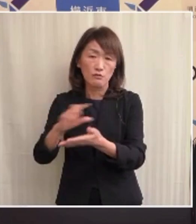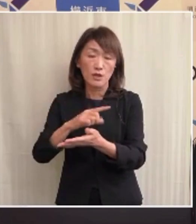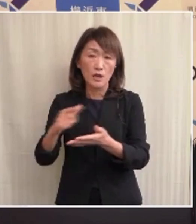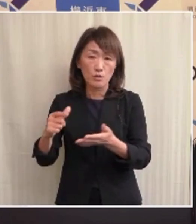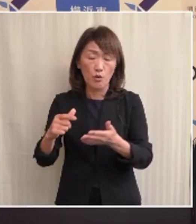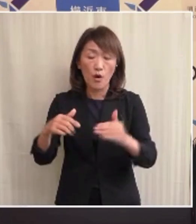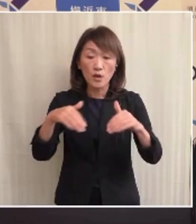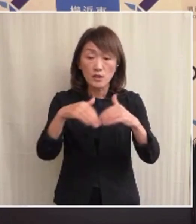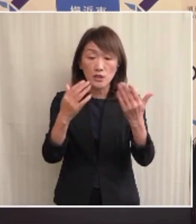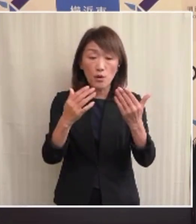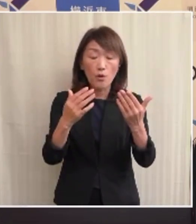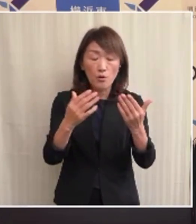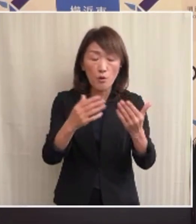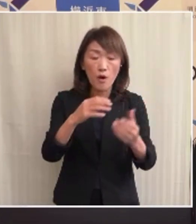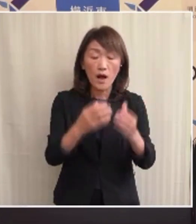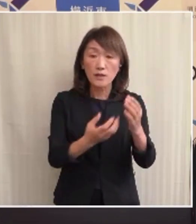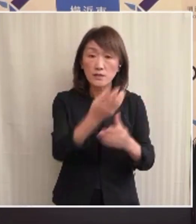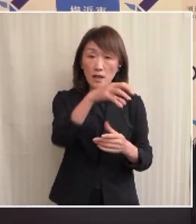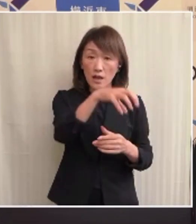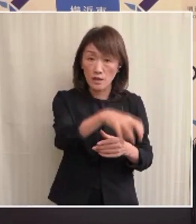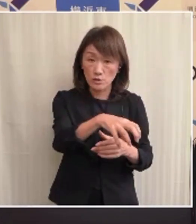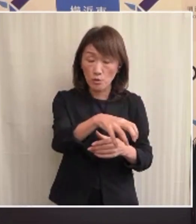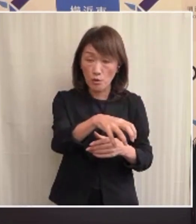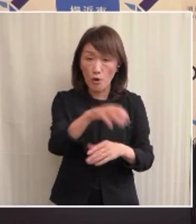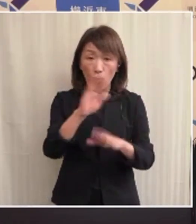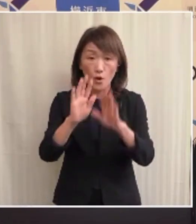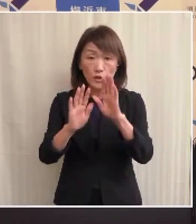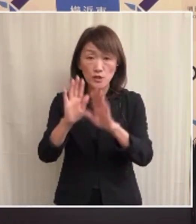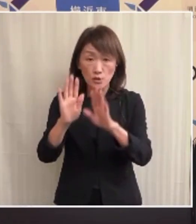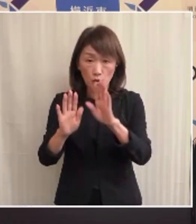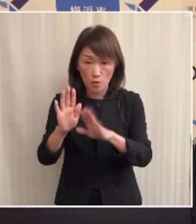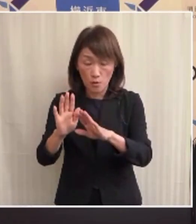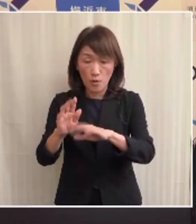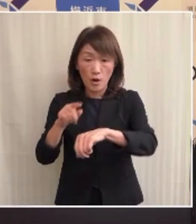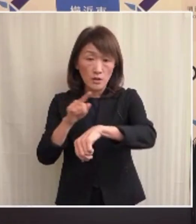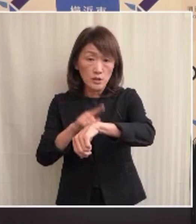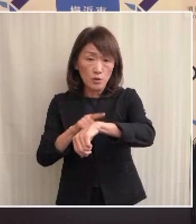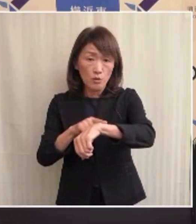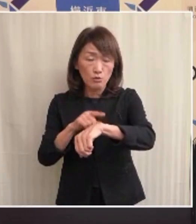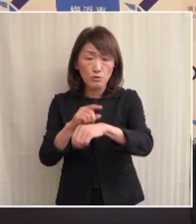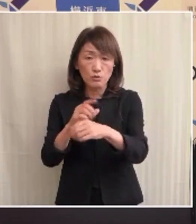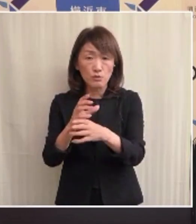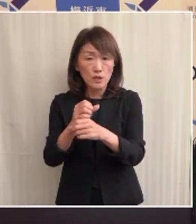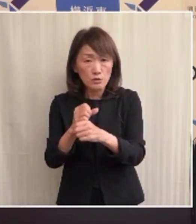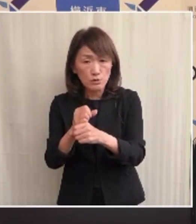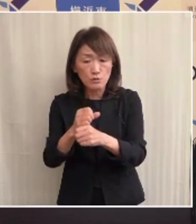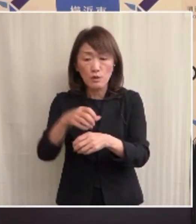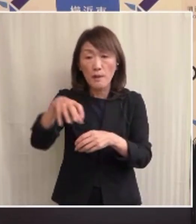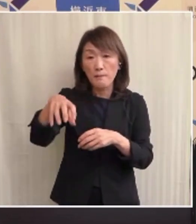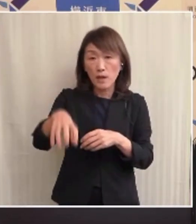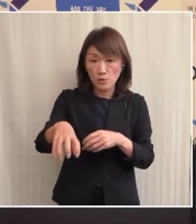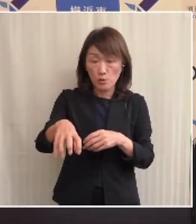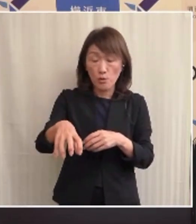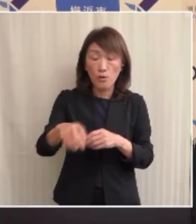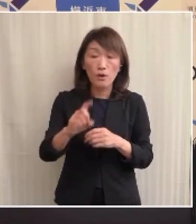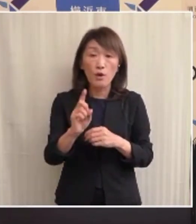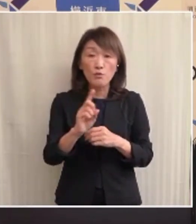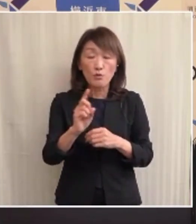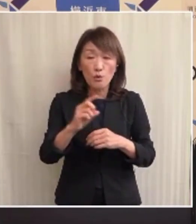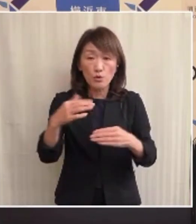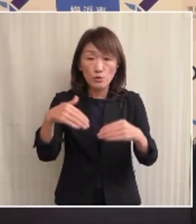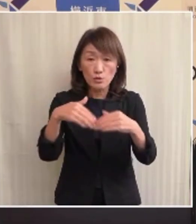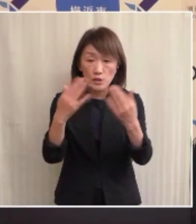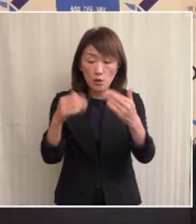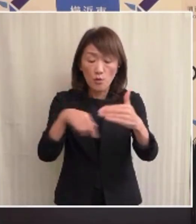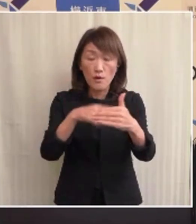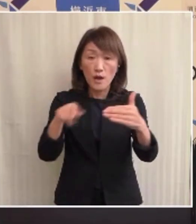箇所とか発生事故の情報、発生時刻の情報、時刻、場所、あとはどういう事故内